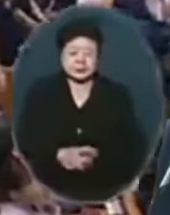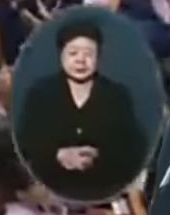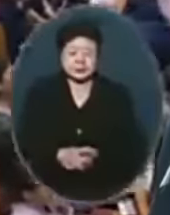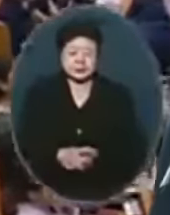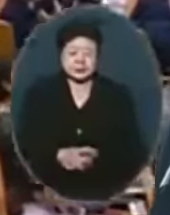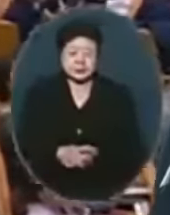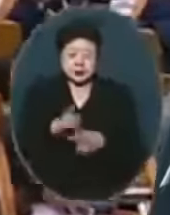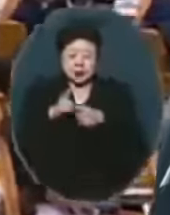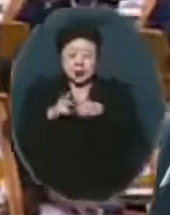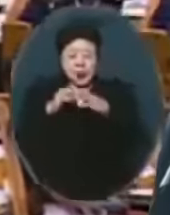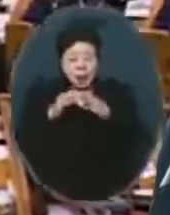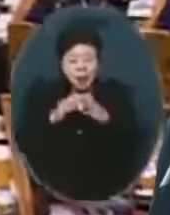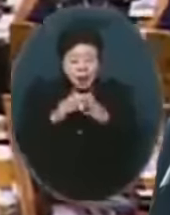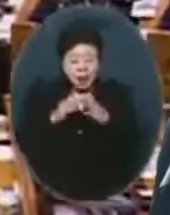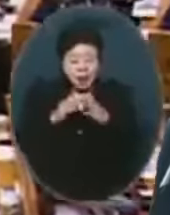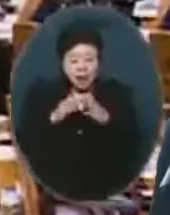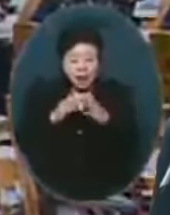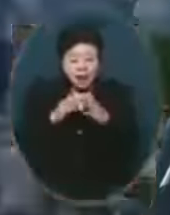이 교회가